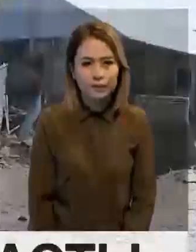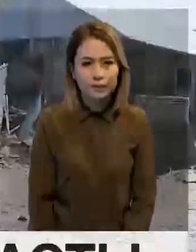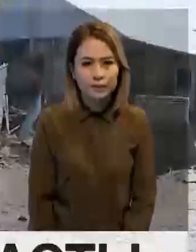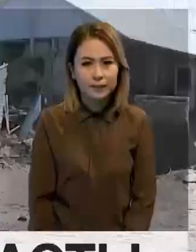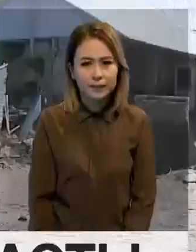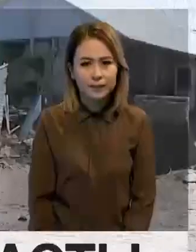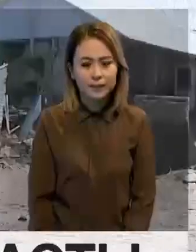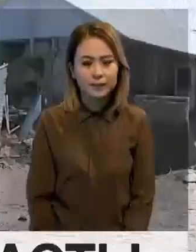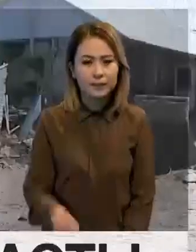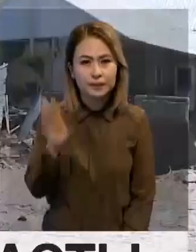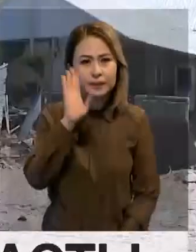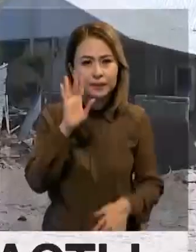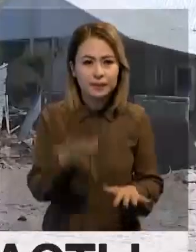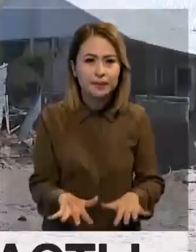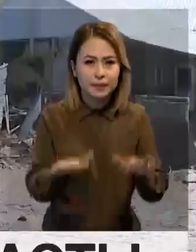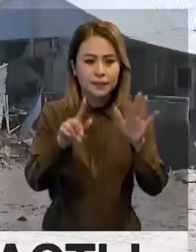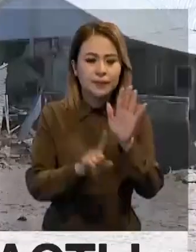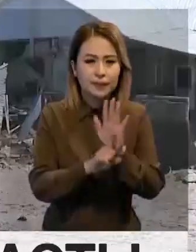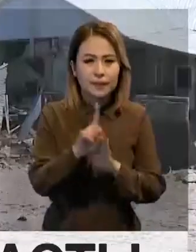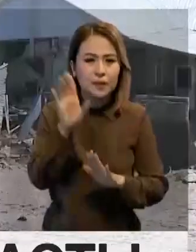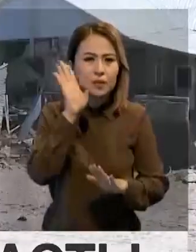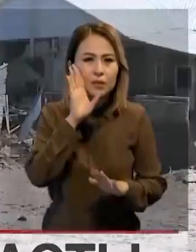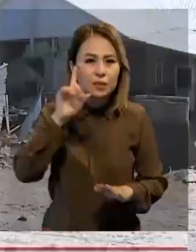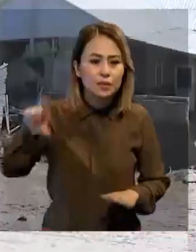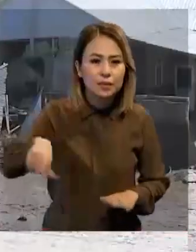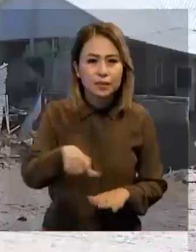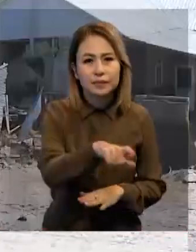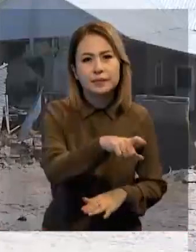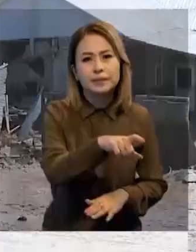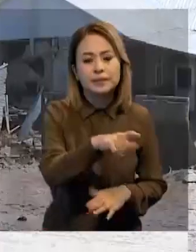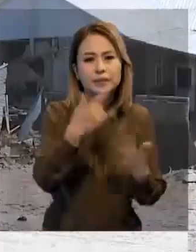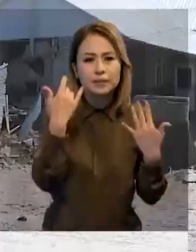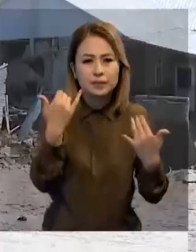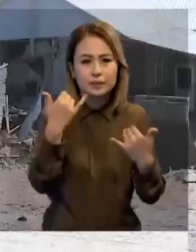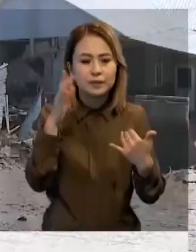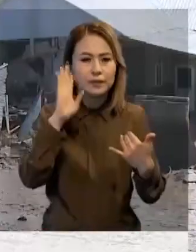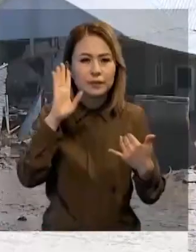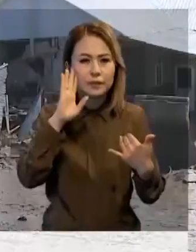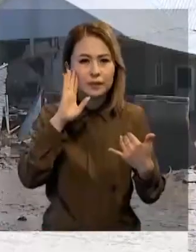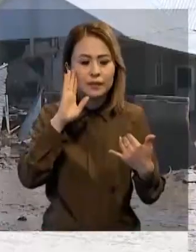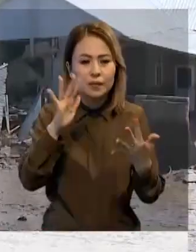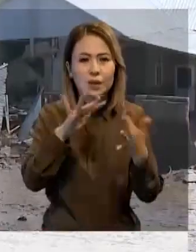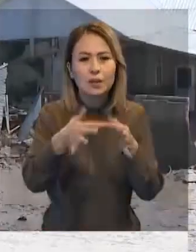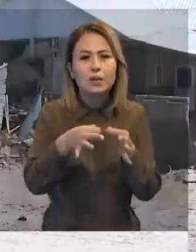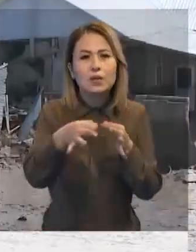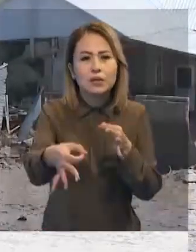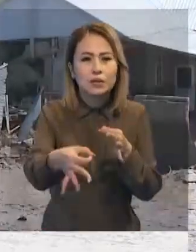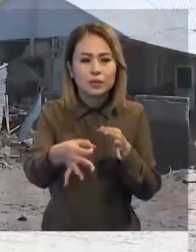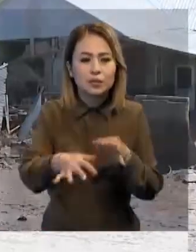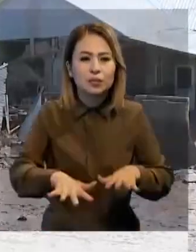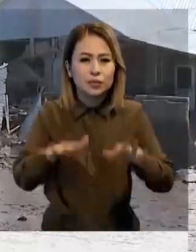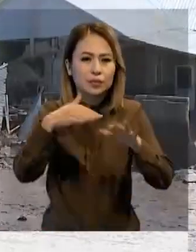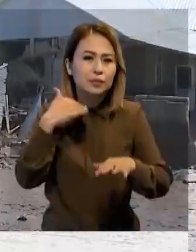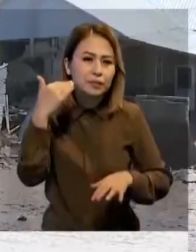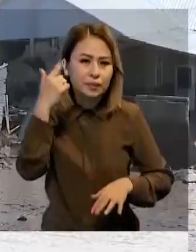Қақпақ өзені таси бастады. Сайсайдан сулар ағып. Сосын да төмендегі елді мекендер білеміз өз су басатын